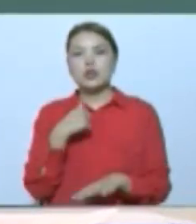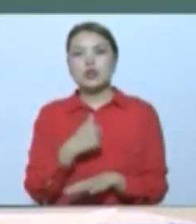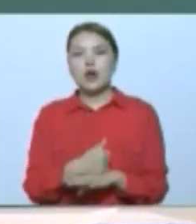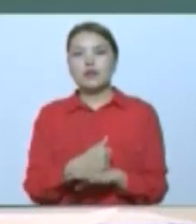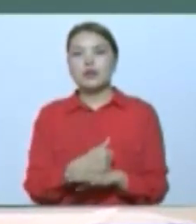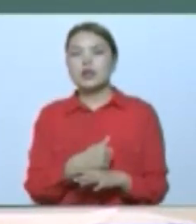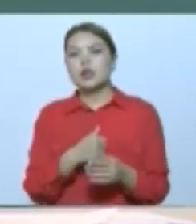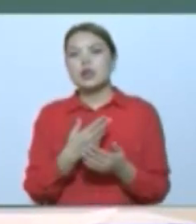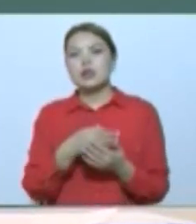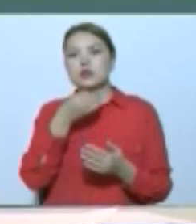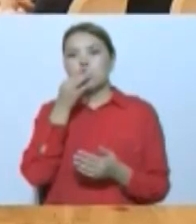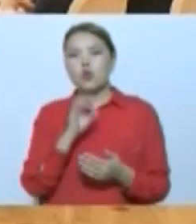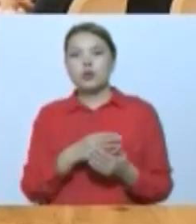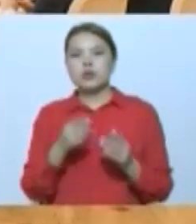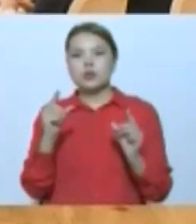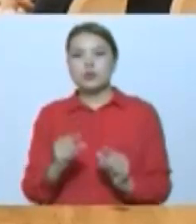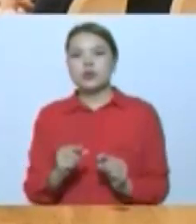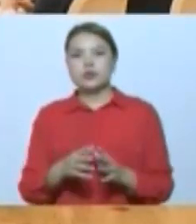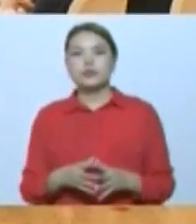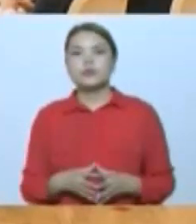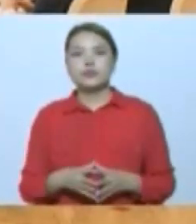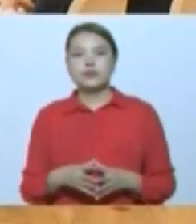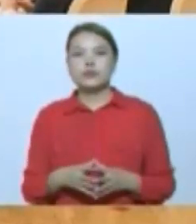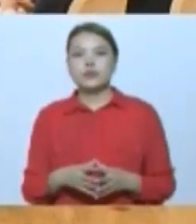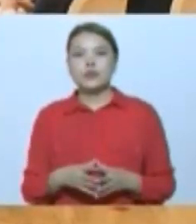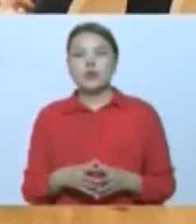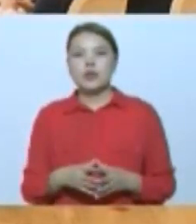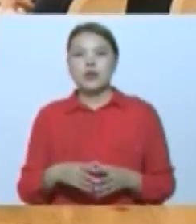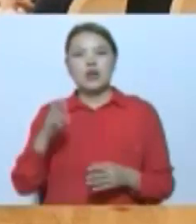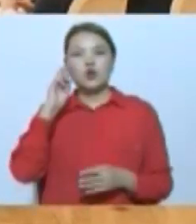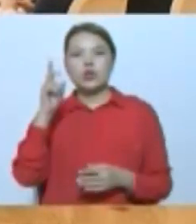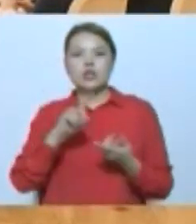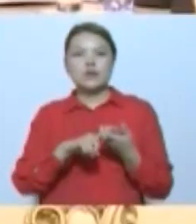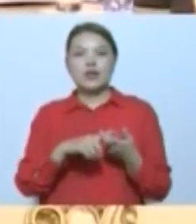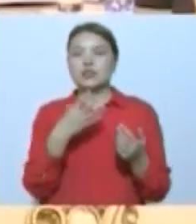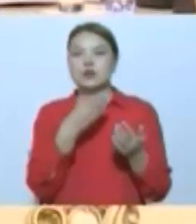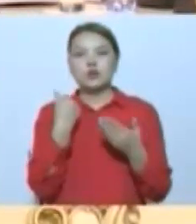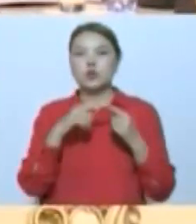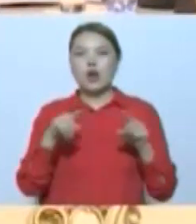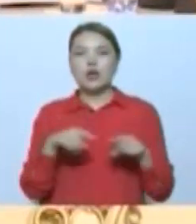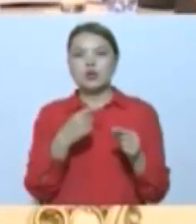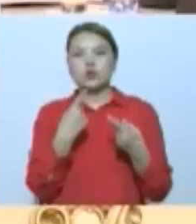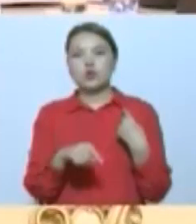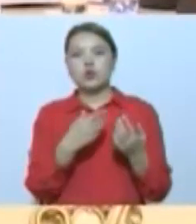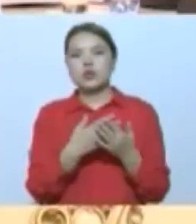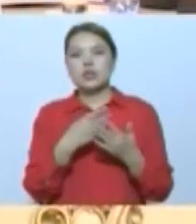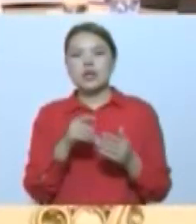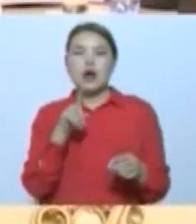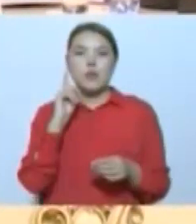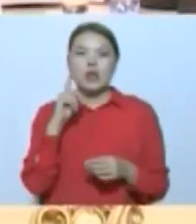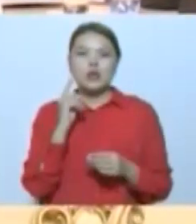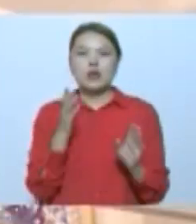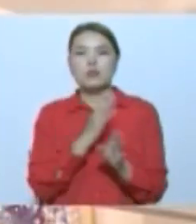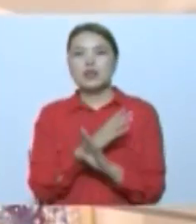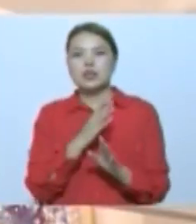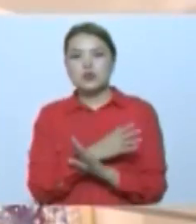бұл төмен баға деп. Бүгінде аймақтағы үкіметтік емес ұйымдар білім беру, денсаулық сақтау, әлеуметтік қорғау, жастар саясаты,